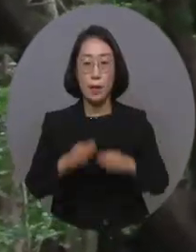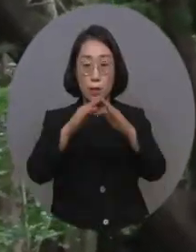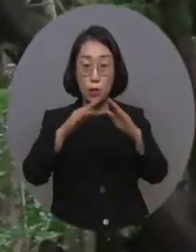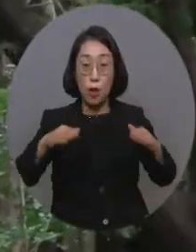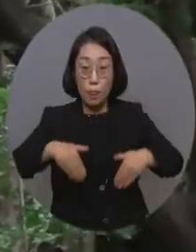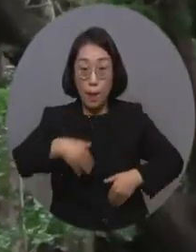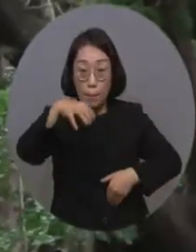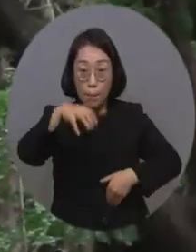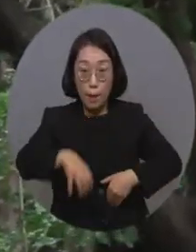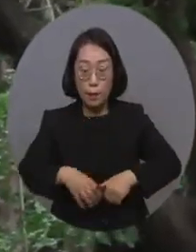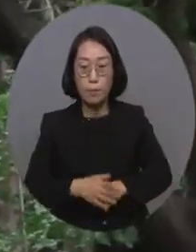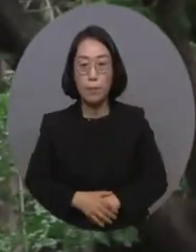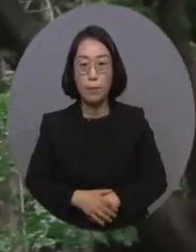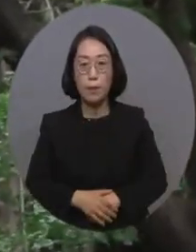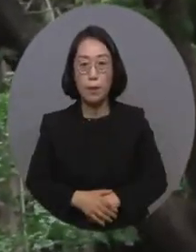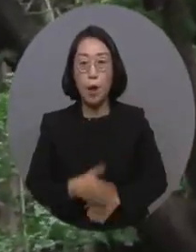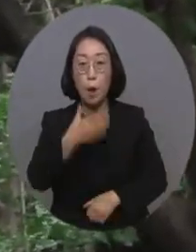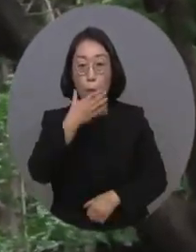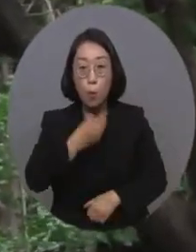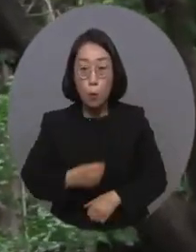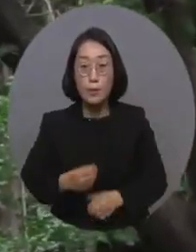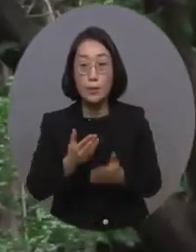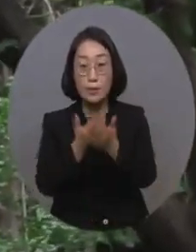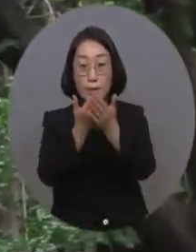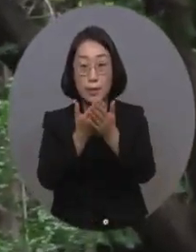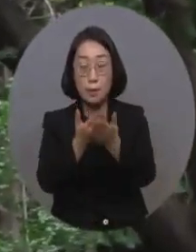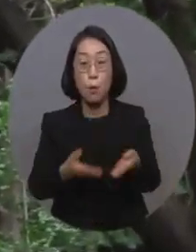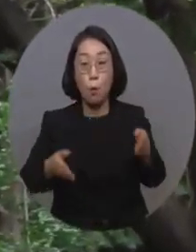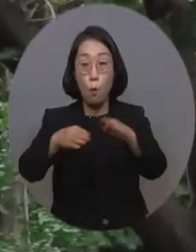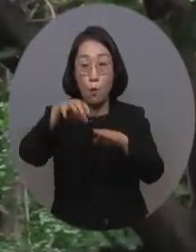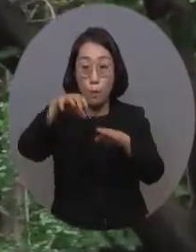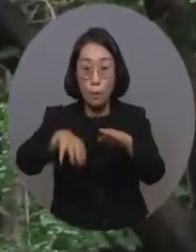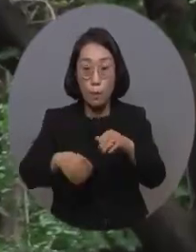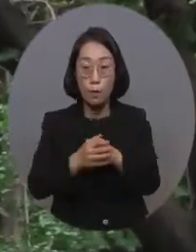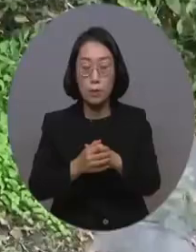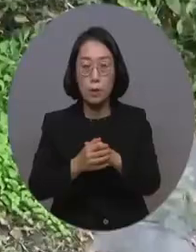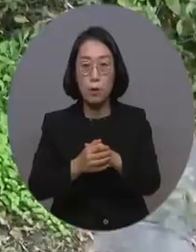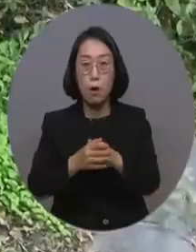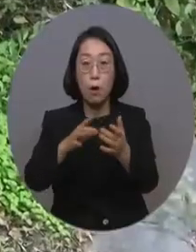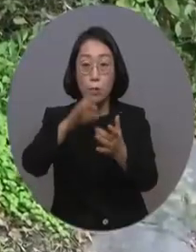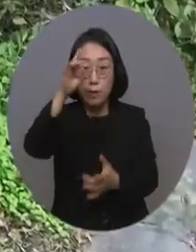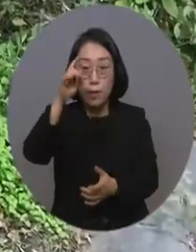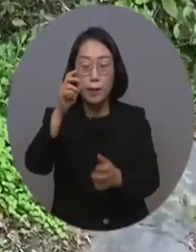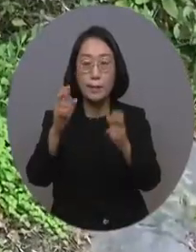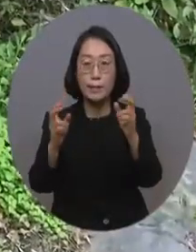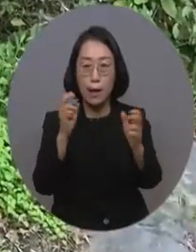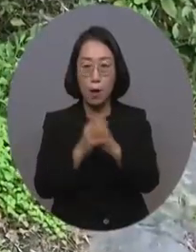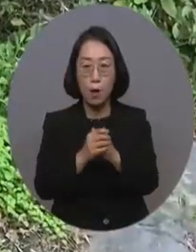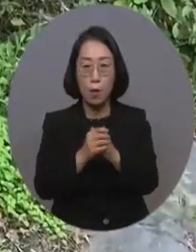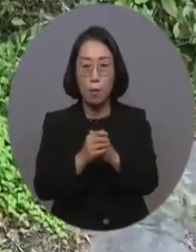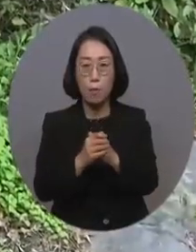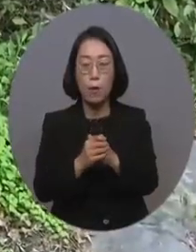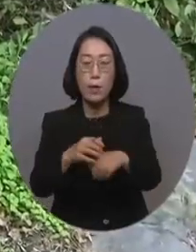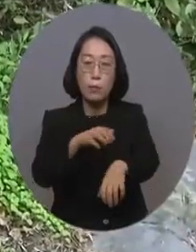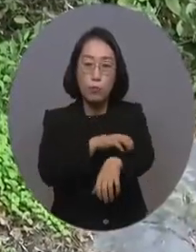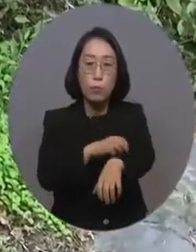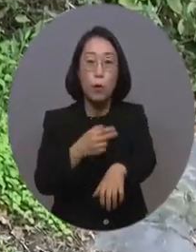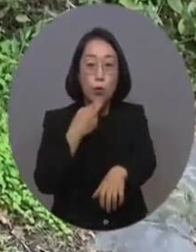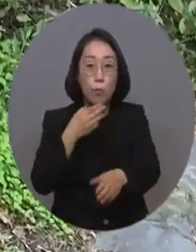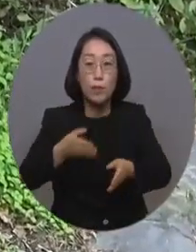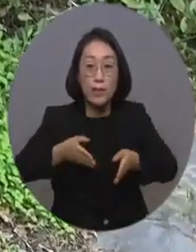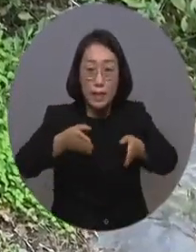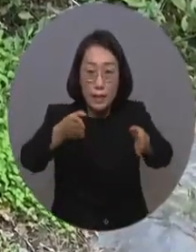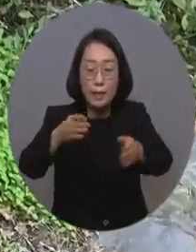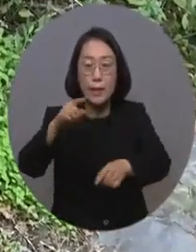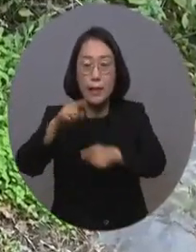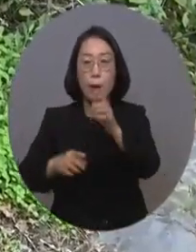전남도는 한국산림복지진흥원의 2023 녹색자금 공모사업에 복지시설 나눔숲, 무장애 나눔길 등